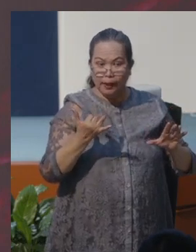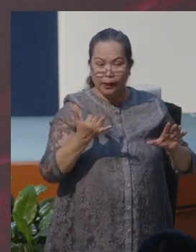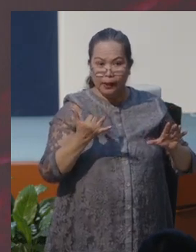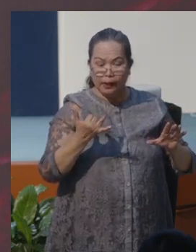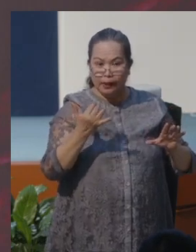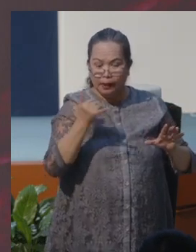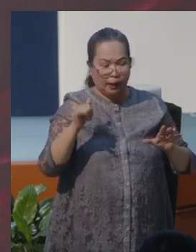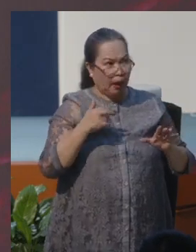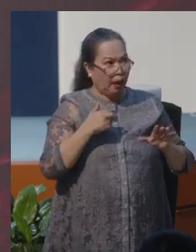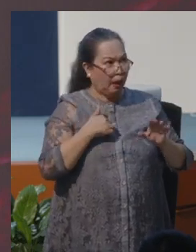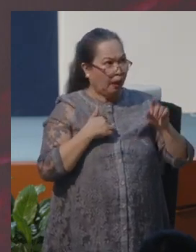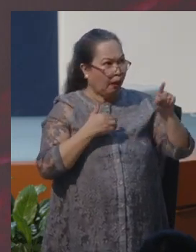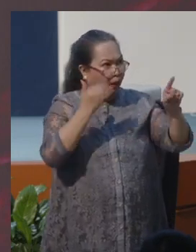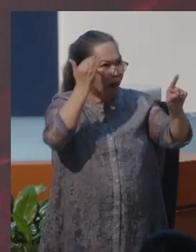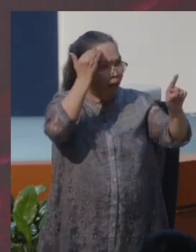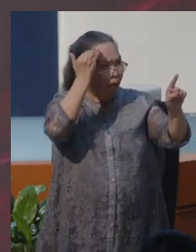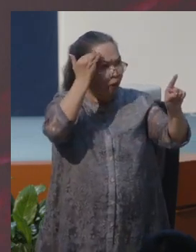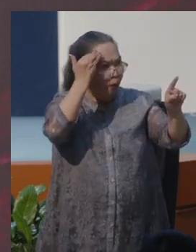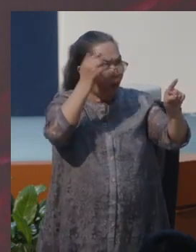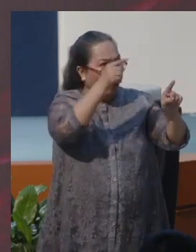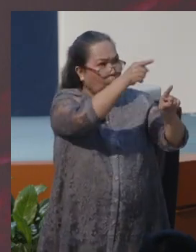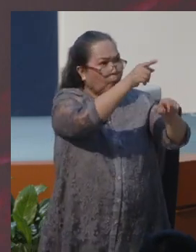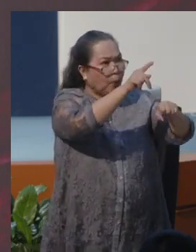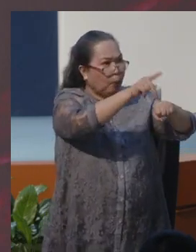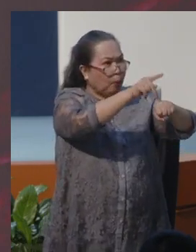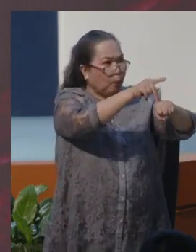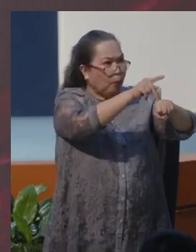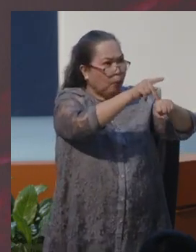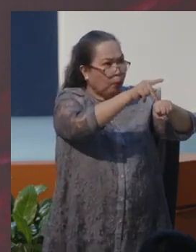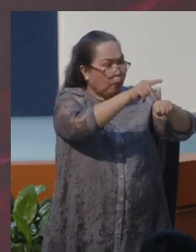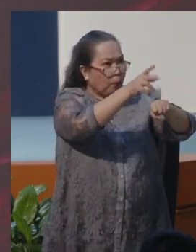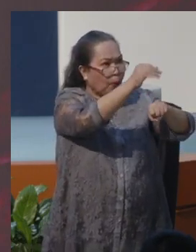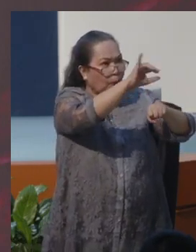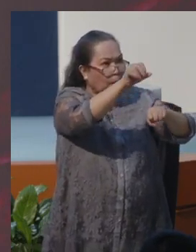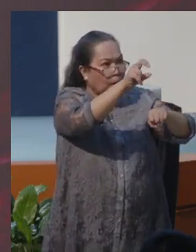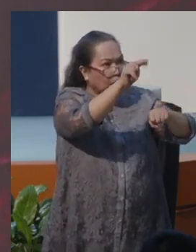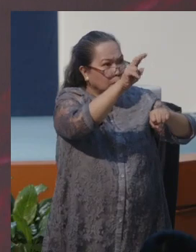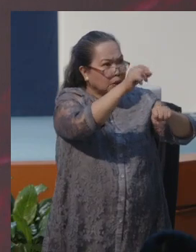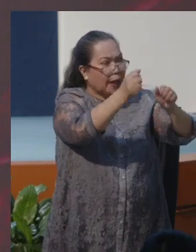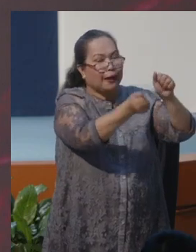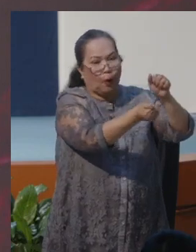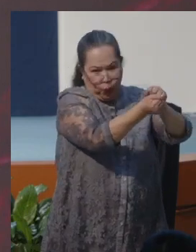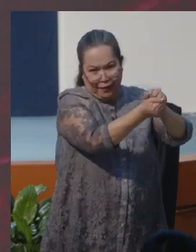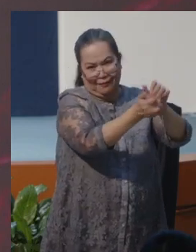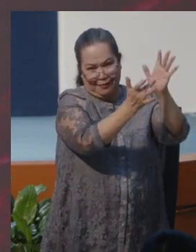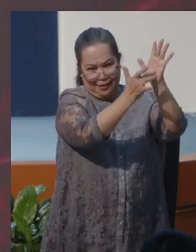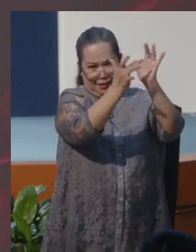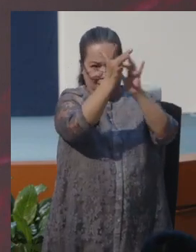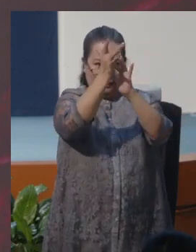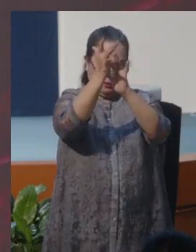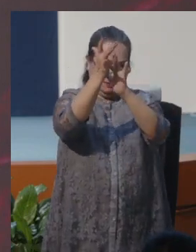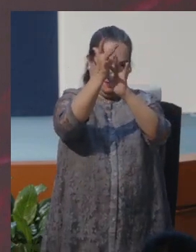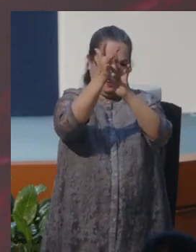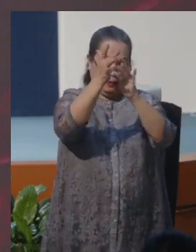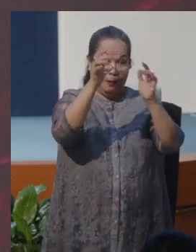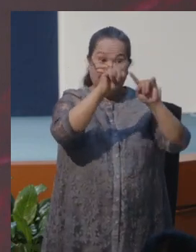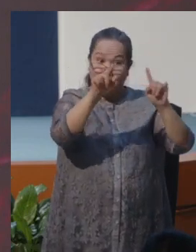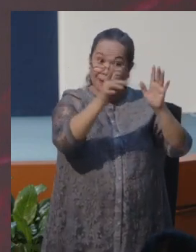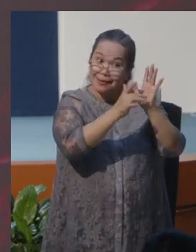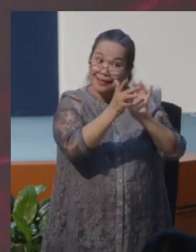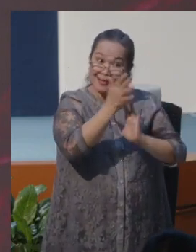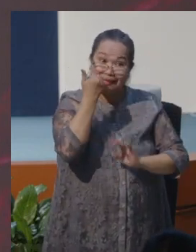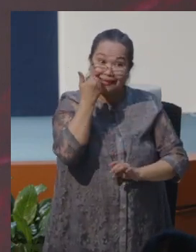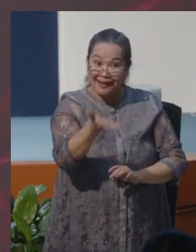And they recognized that they had been with Jesus. Yun po ang secret